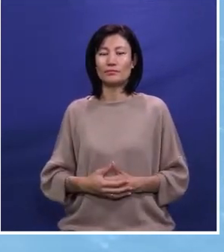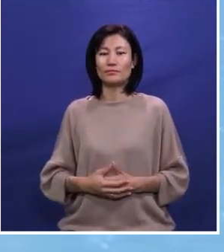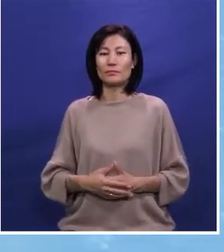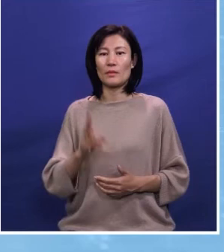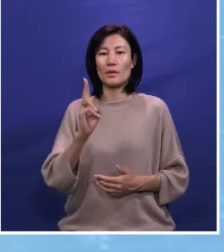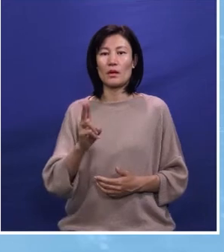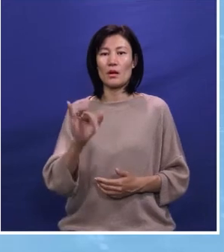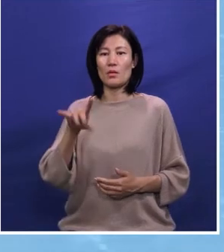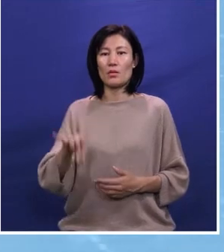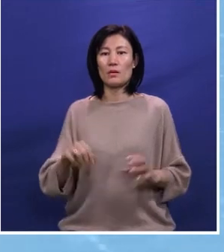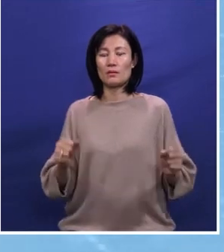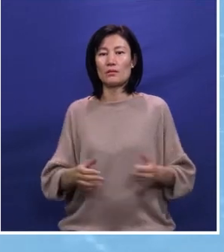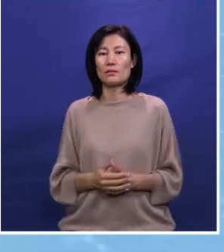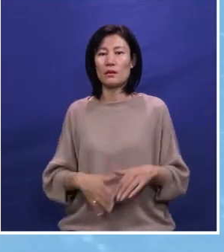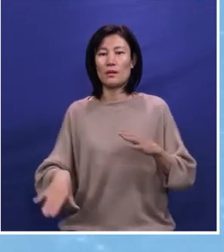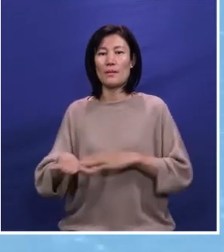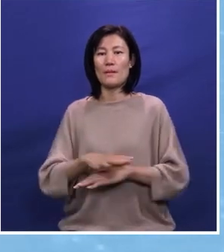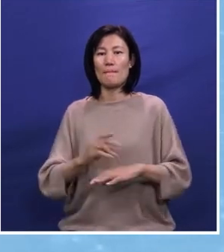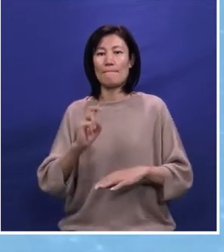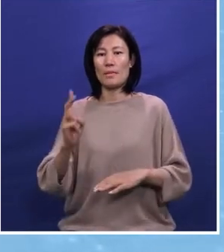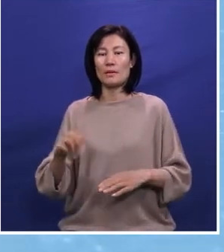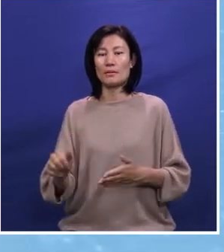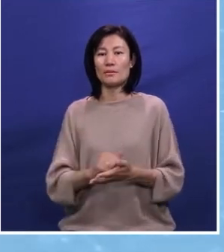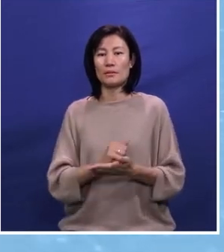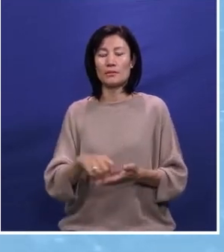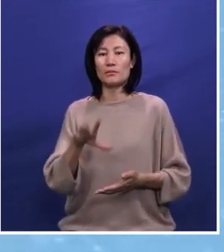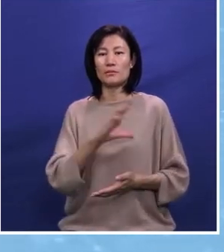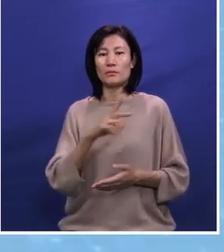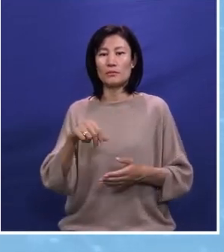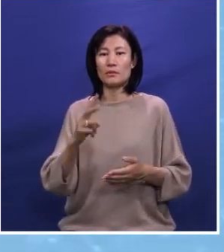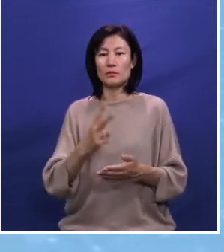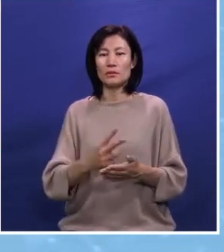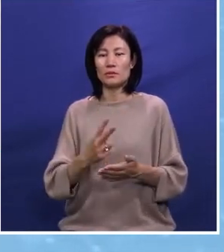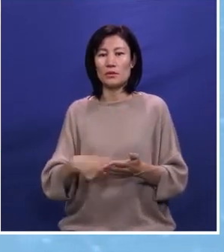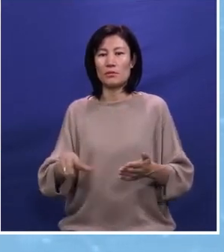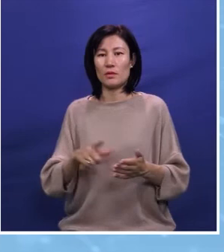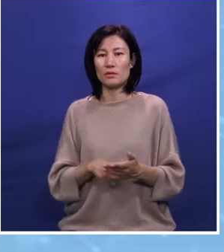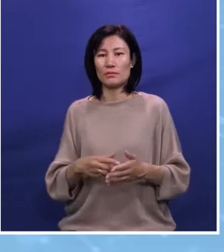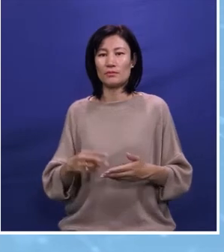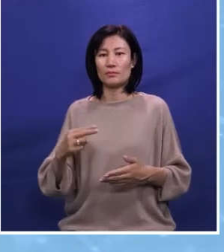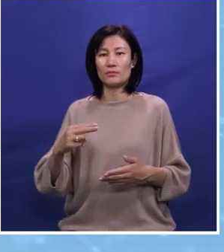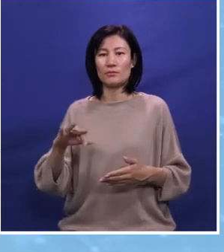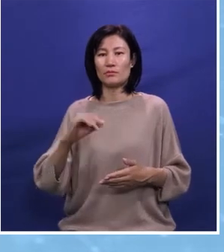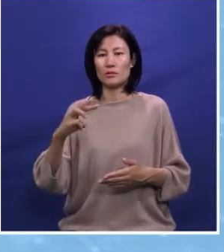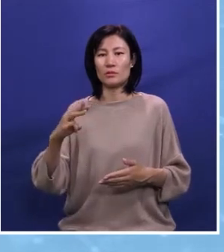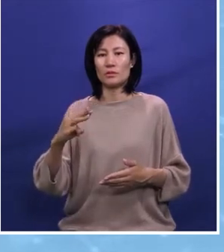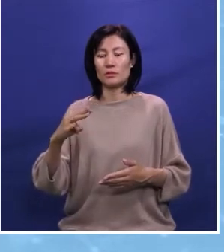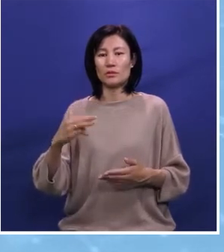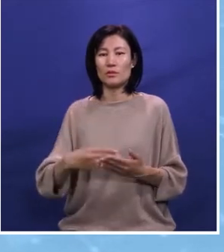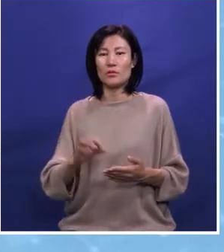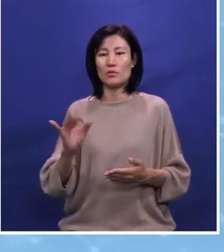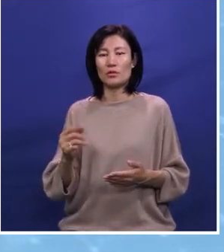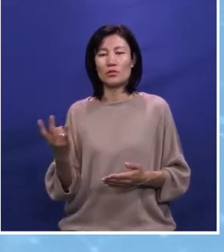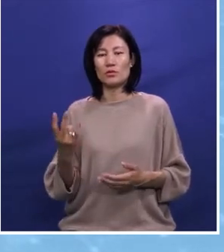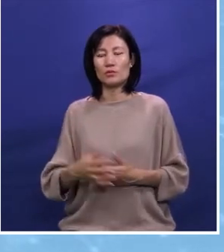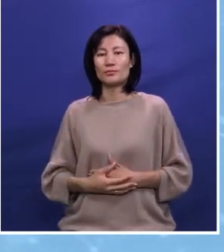Осы қаулы меншік нысанына қарамастан барлық жеке және жаңа орындау міндетті дейді. 27 пункт. Осы 27 пунктті орындалу